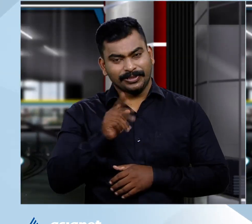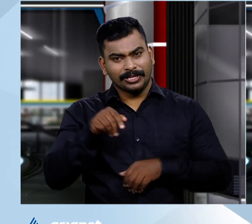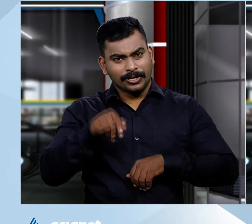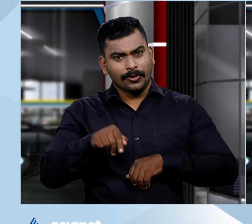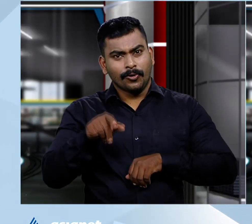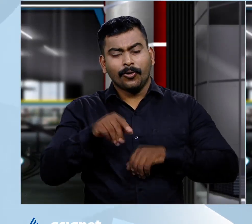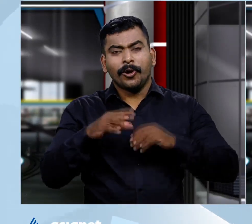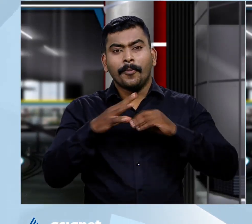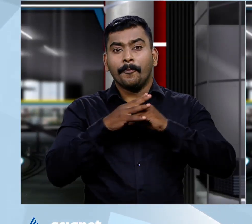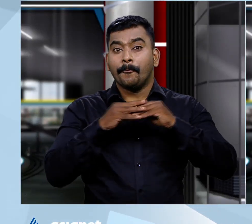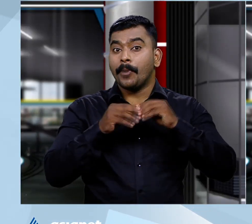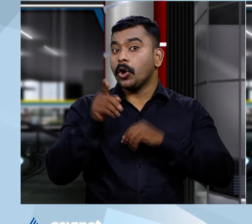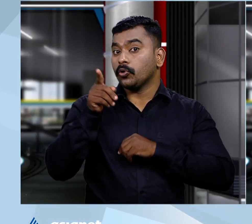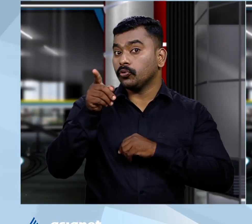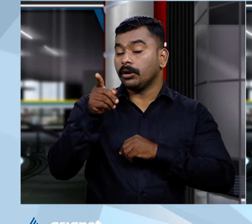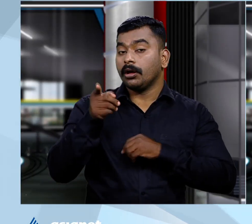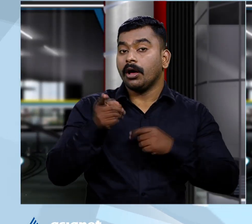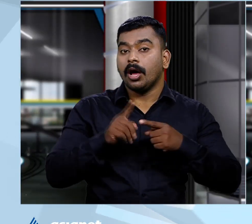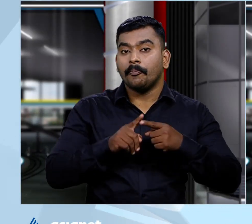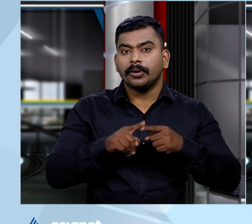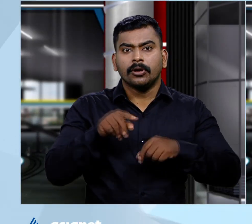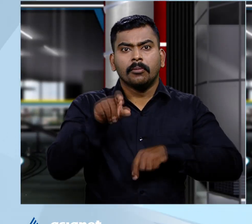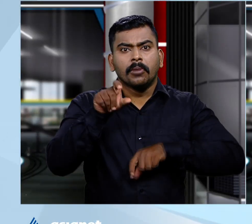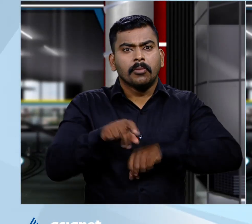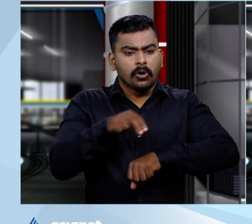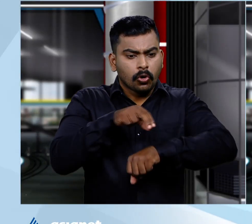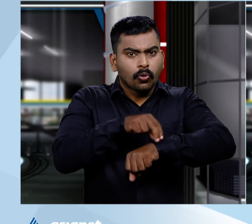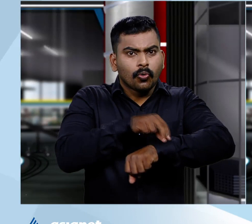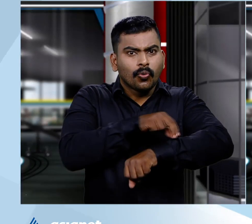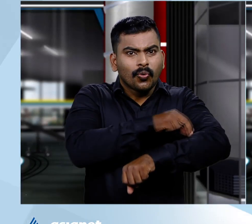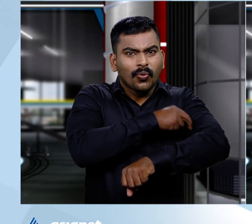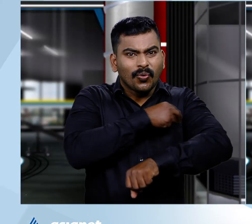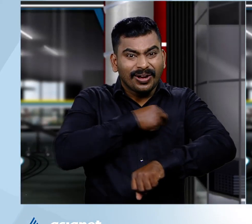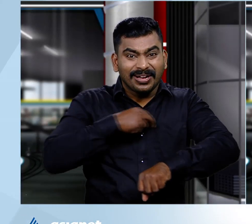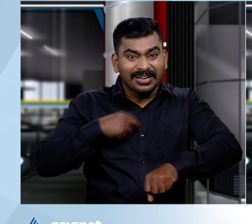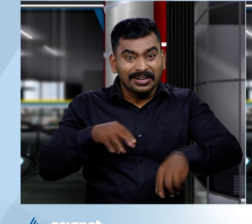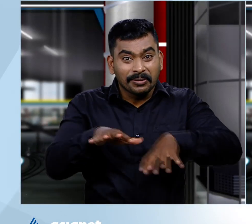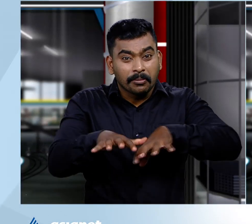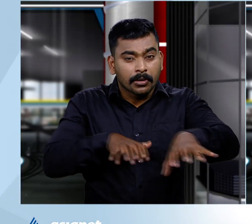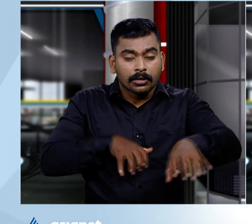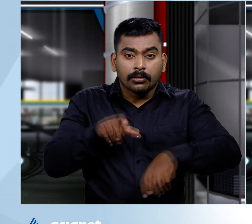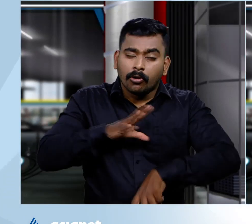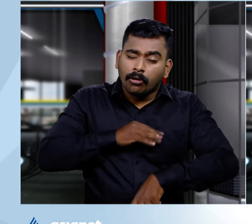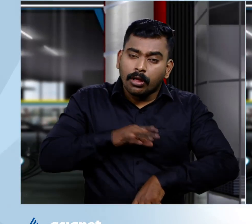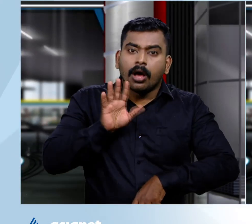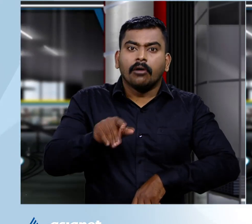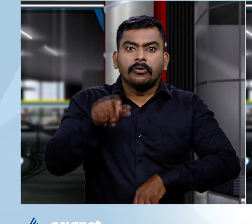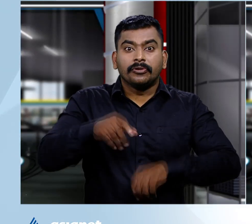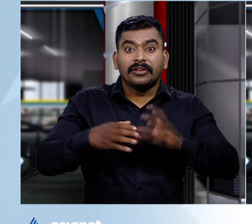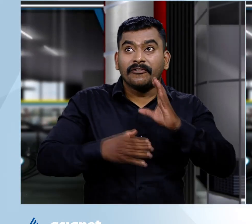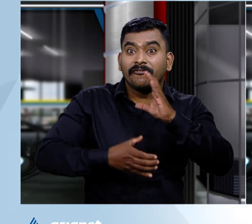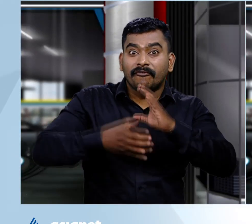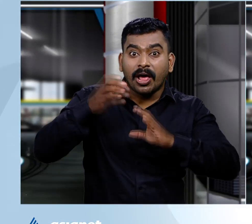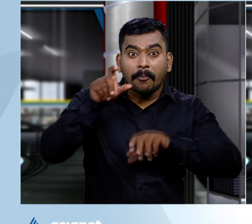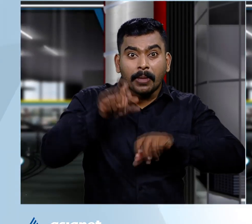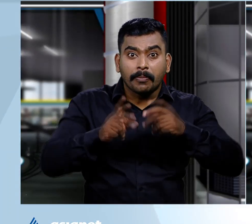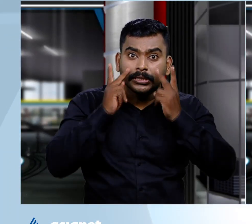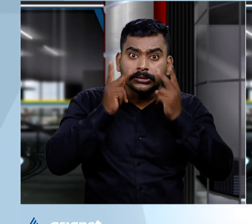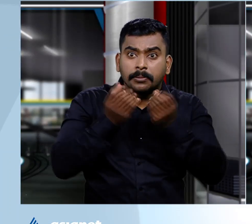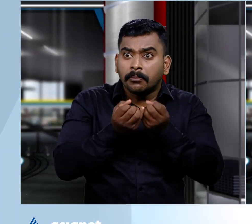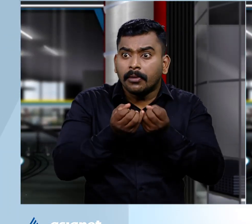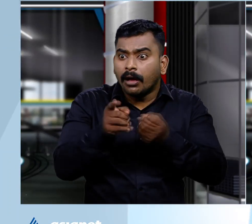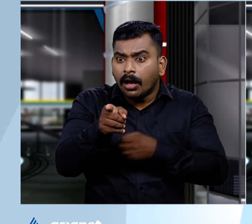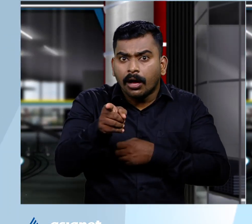പുലിപ്പേടിയിൽ ബംഗളൂരു നഗരം ഇന്ന് പുലർച്ചെ കുട്ലു ഗേറ്റിലും ശനിയാഴ്ച രാത്രി സിംഗസാന്ദ്രയിലെ ഒരു ഫ്ളാറ്റ് സമുച്ചയത്തിലും പുലിയെ കണ്ടതോടെ